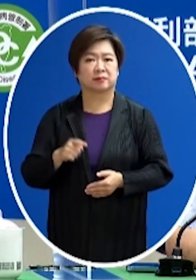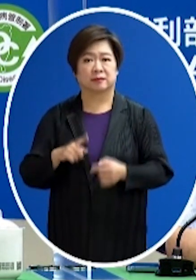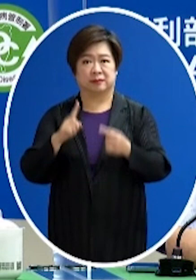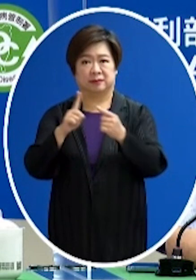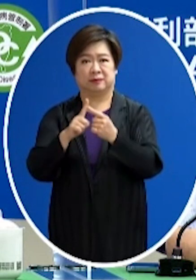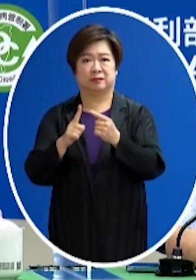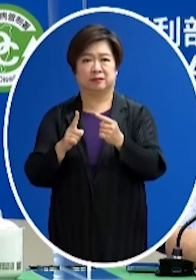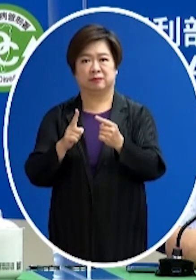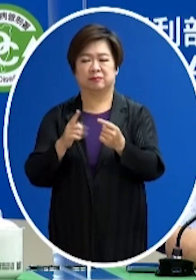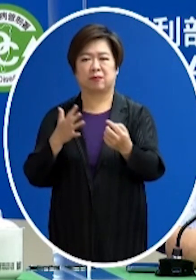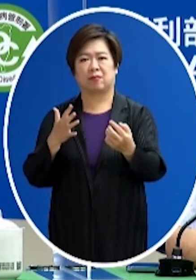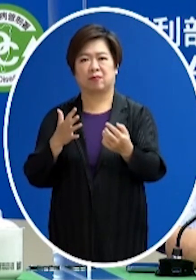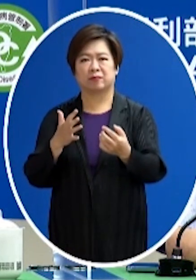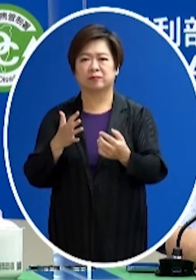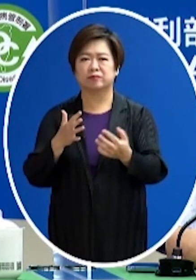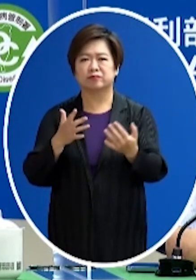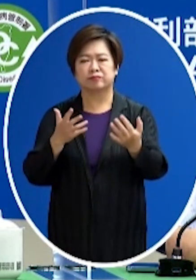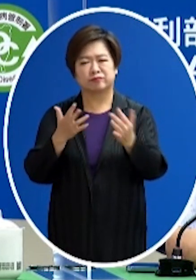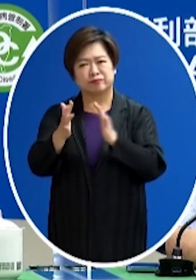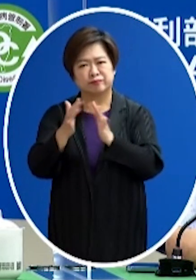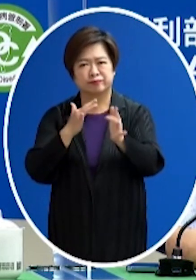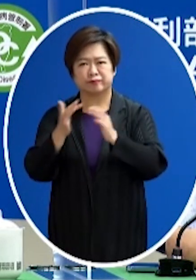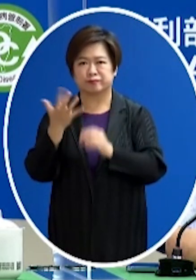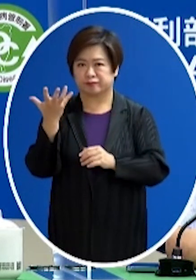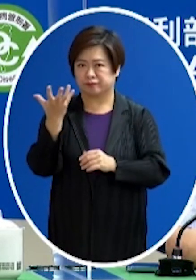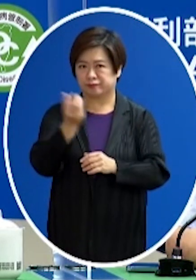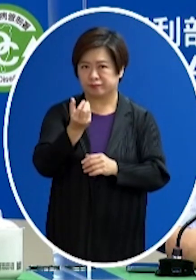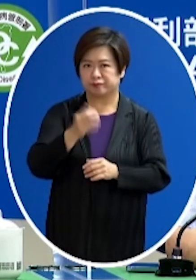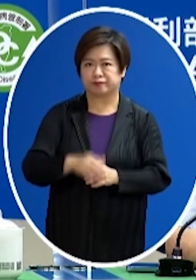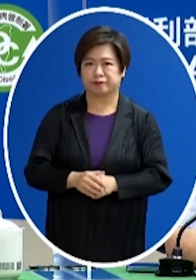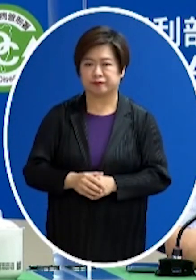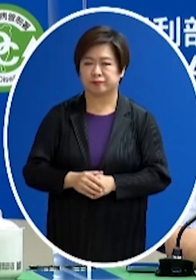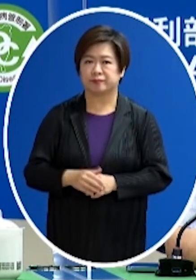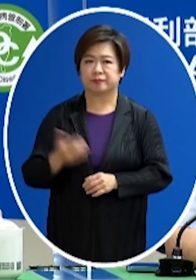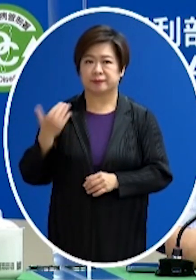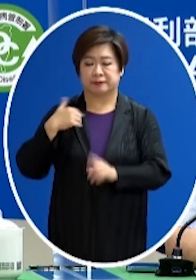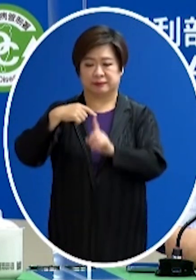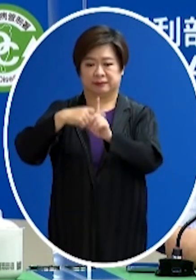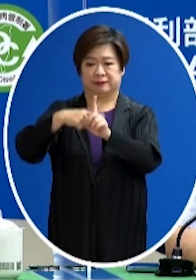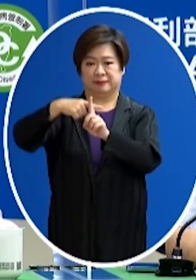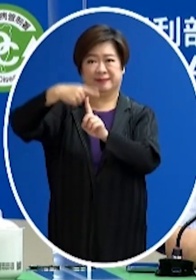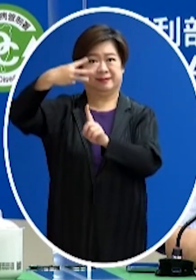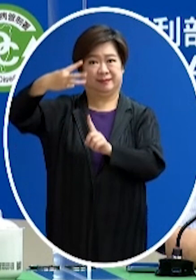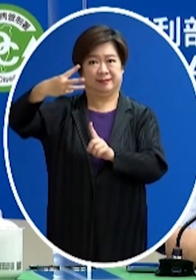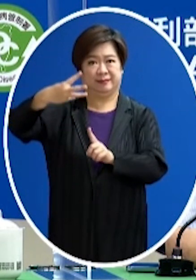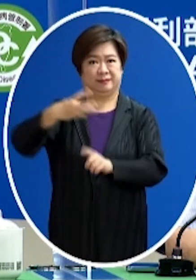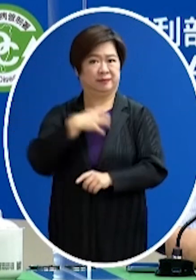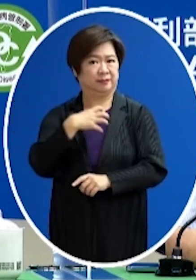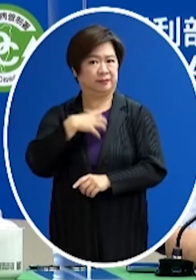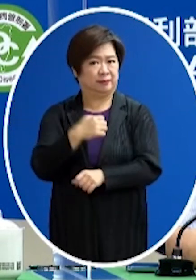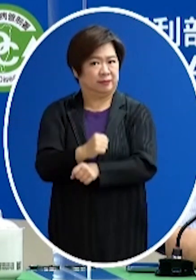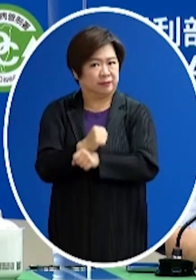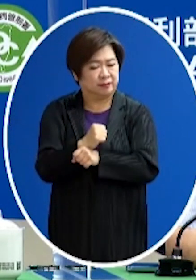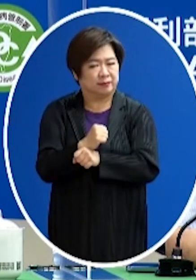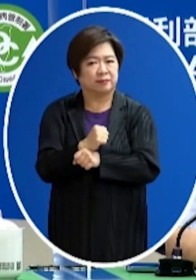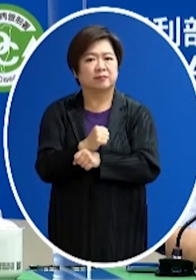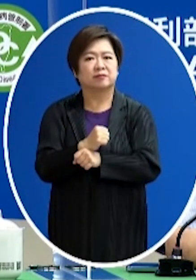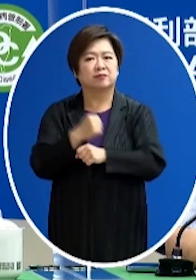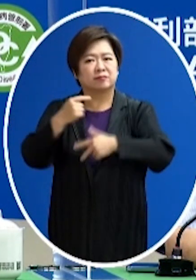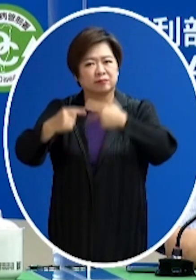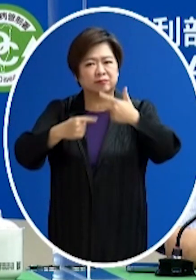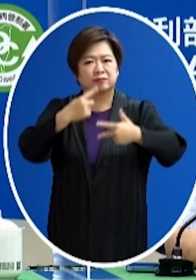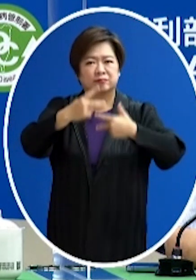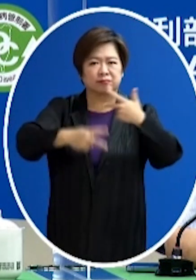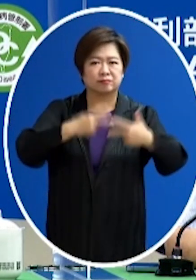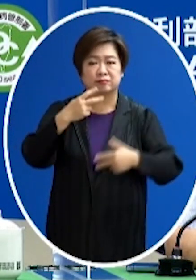是大幅的往下降，几乎都到达了我们那时候三级警戒的这样的一个情况，可是这一两个礼拜